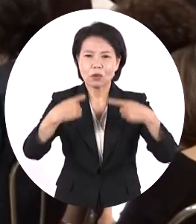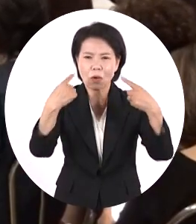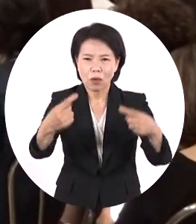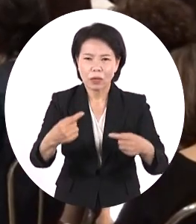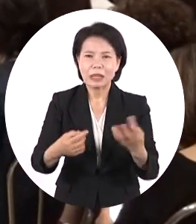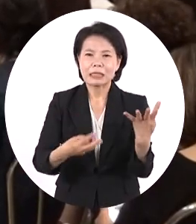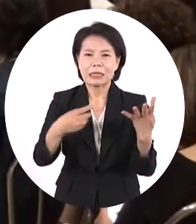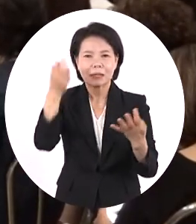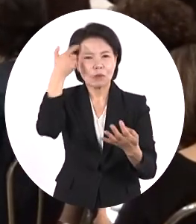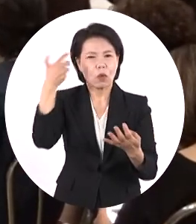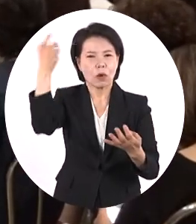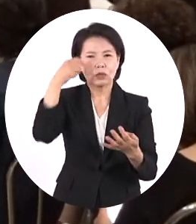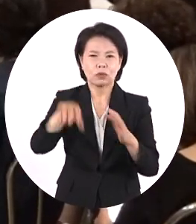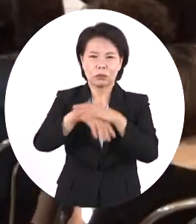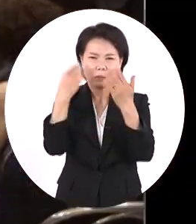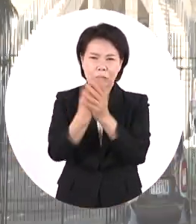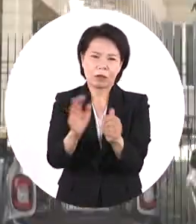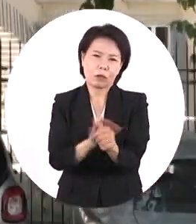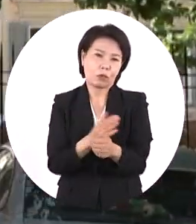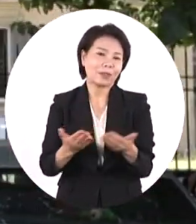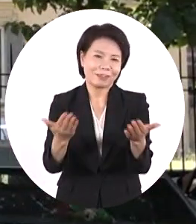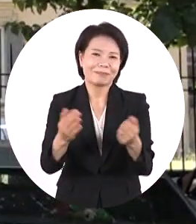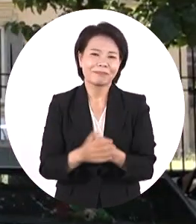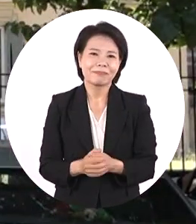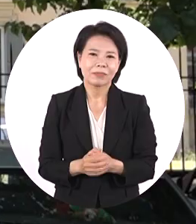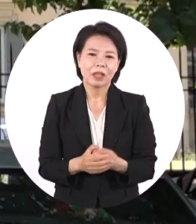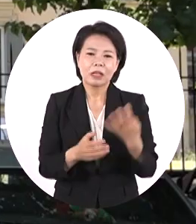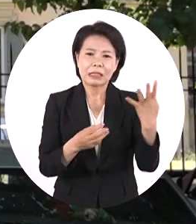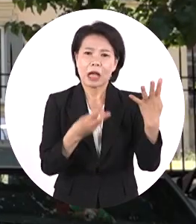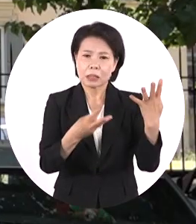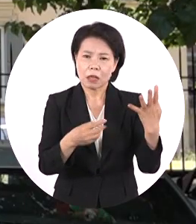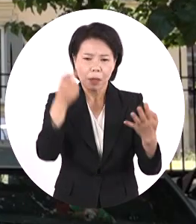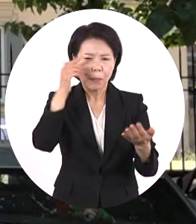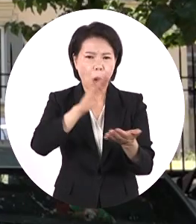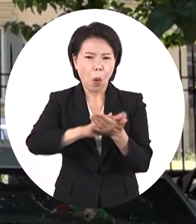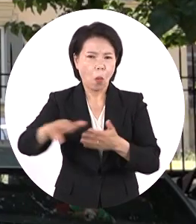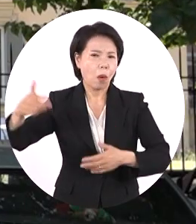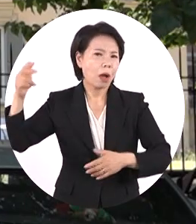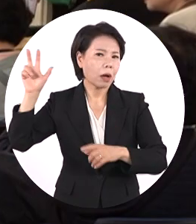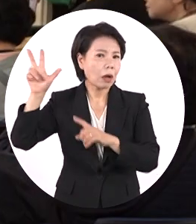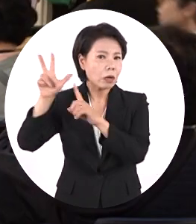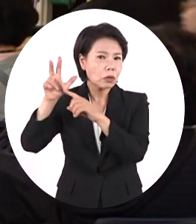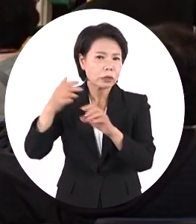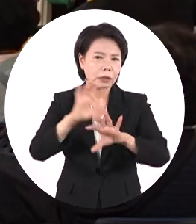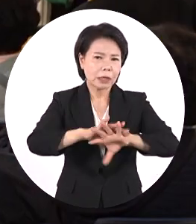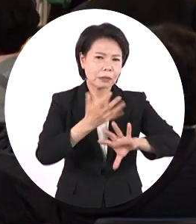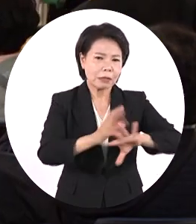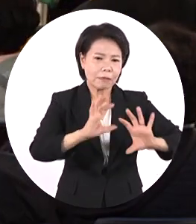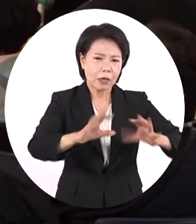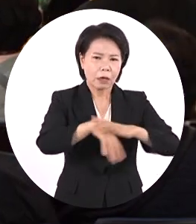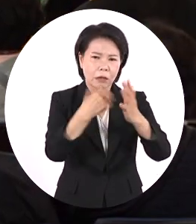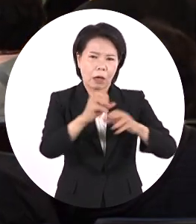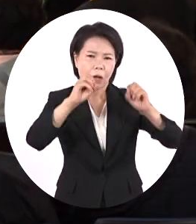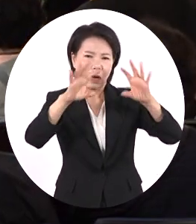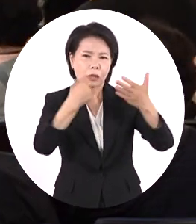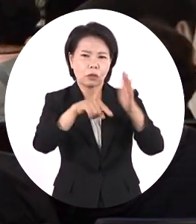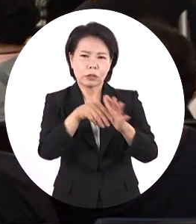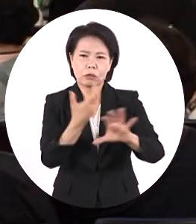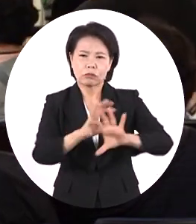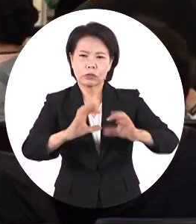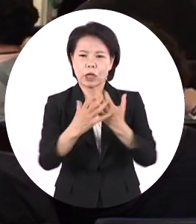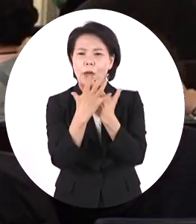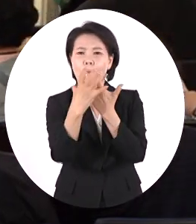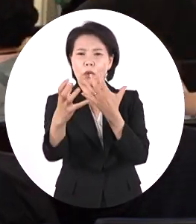희생자들의 안식을 기원했습니다. 제주 4.3의 평화정신을 국제사회에 알리기 위한